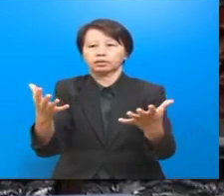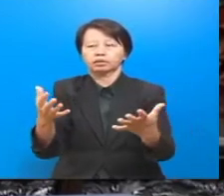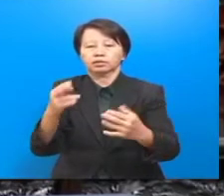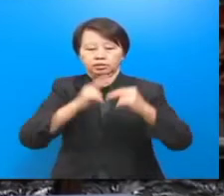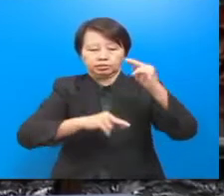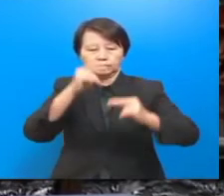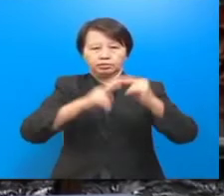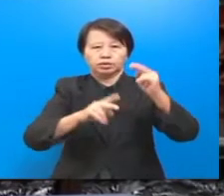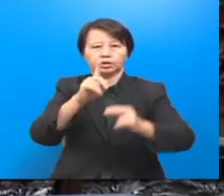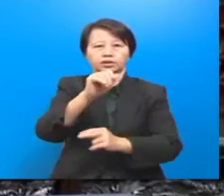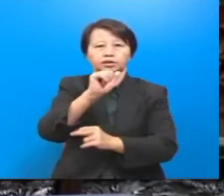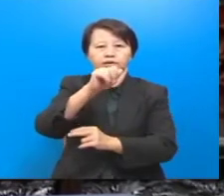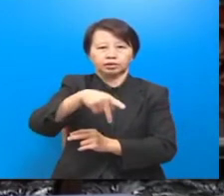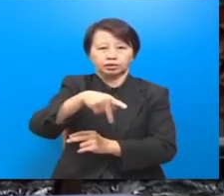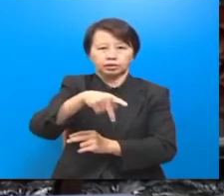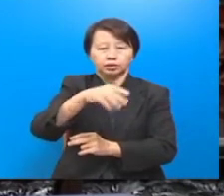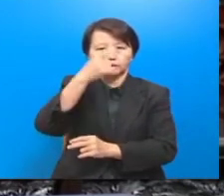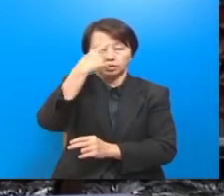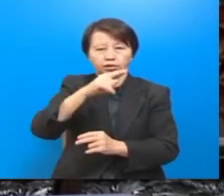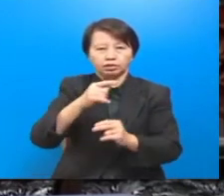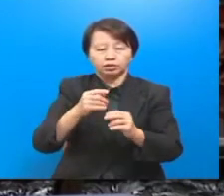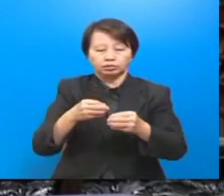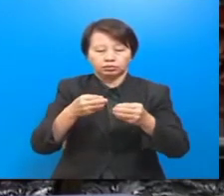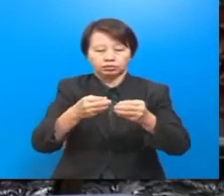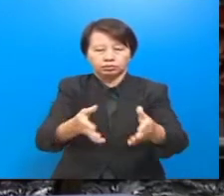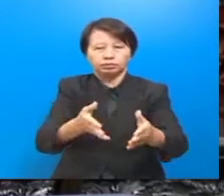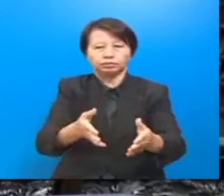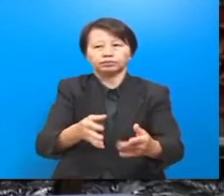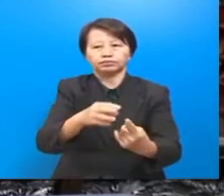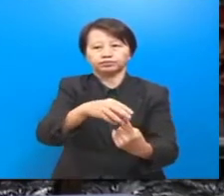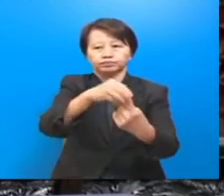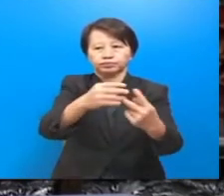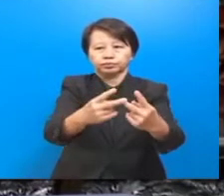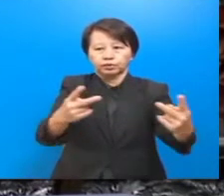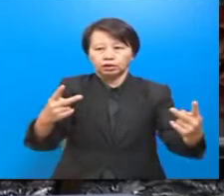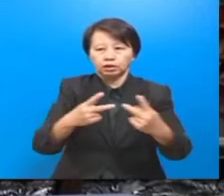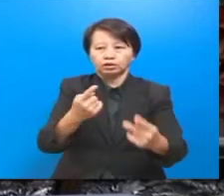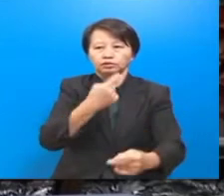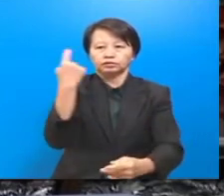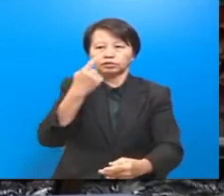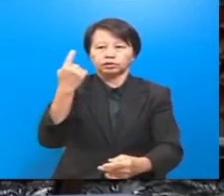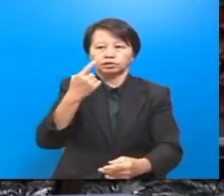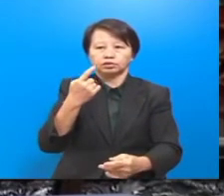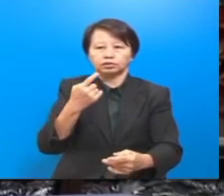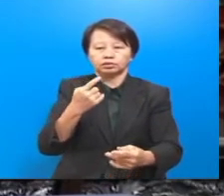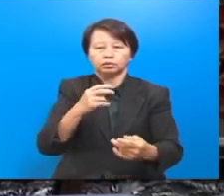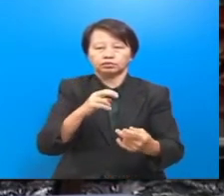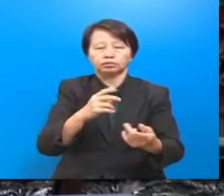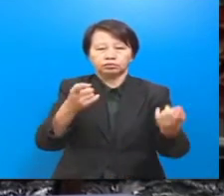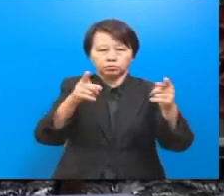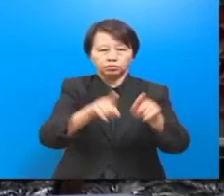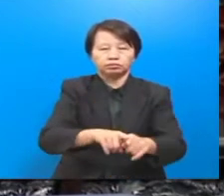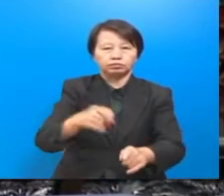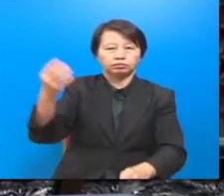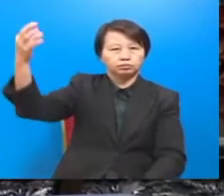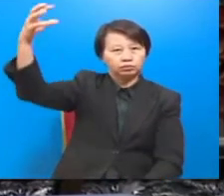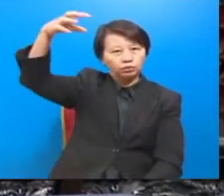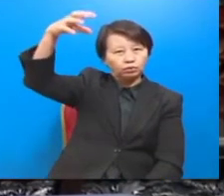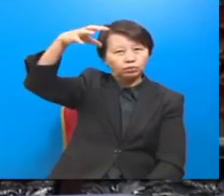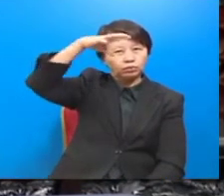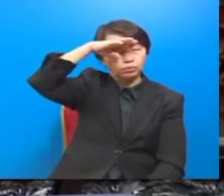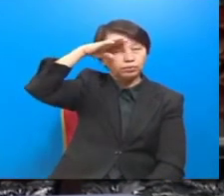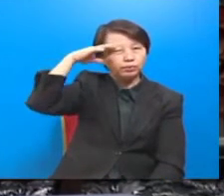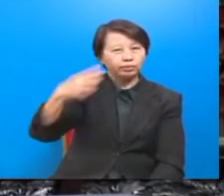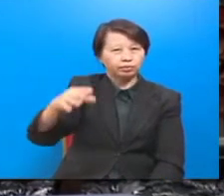pembinaan tabs bagi menampung khususnya di kawasan yang seringkali dilanda kemarau untuk makluman